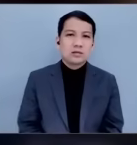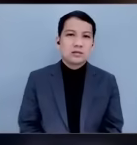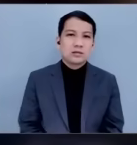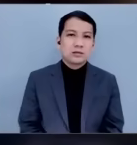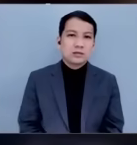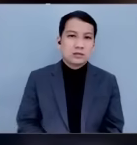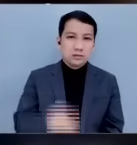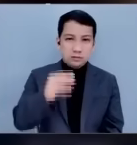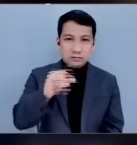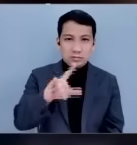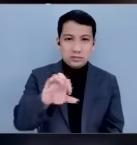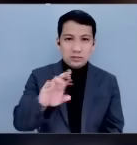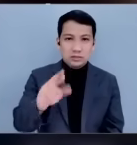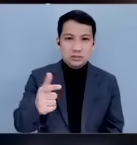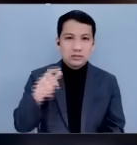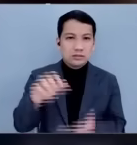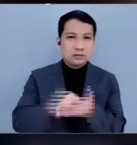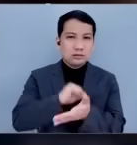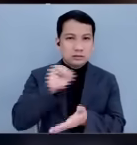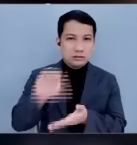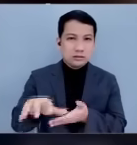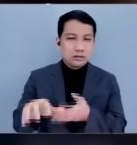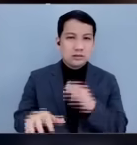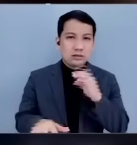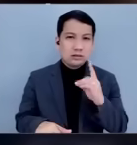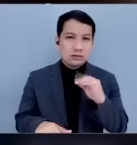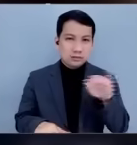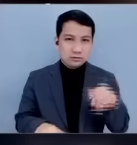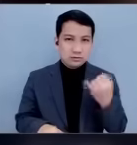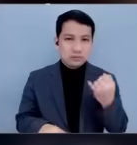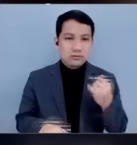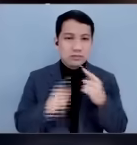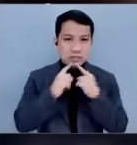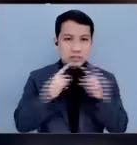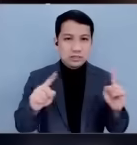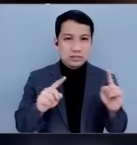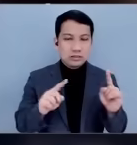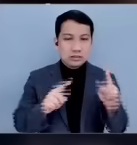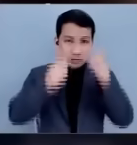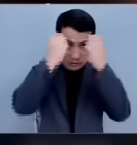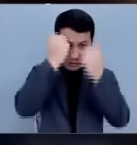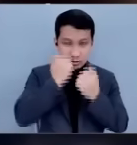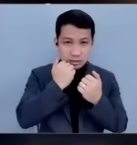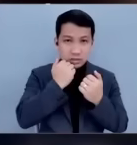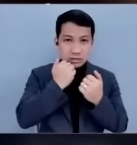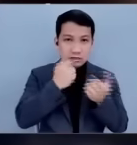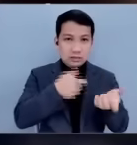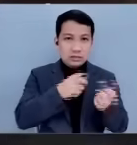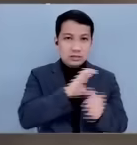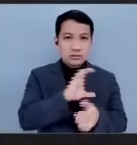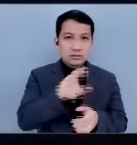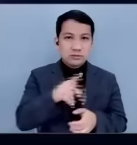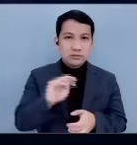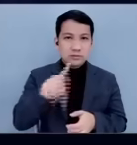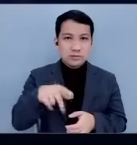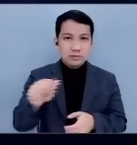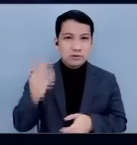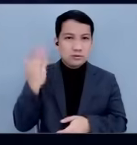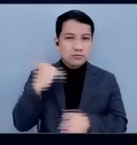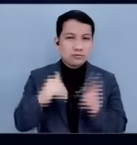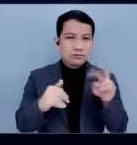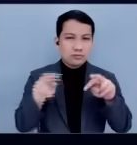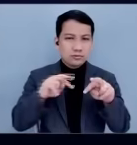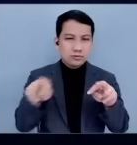ang nagbasura ng petisyon ng Department of Justice na ideklarang teroristang grupo ang CPP-NPA noong 2022. Sa